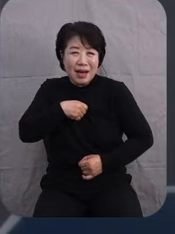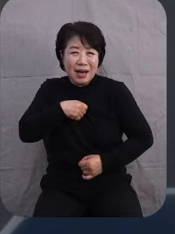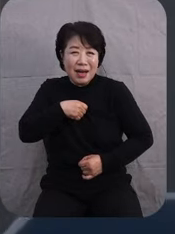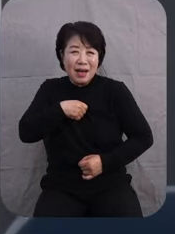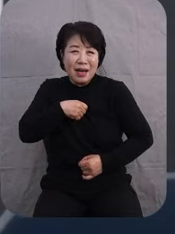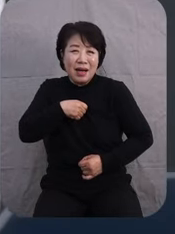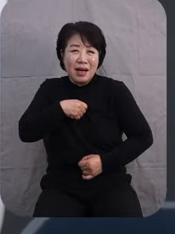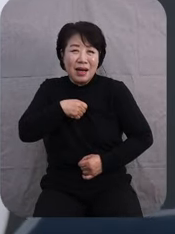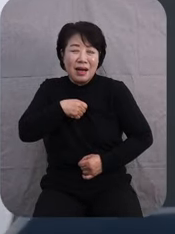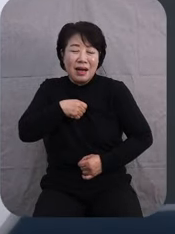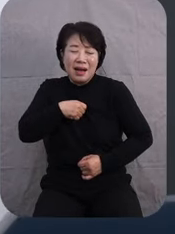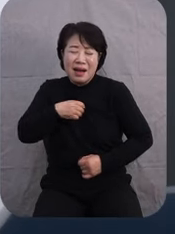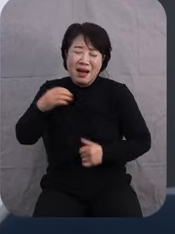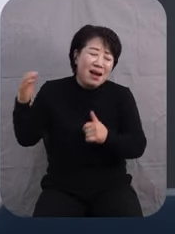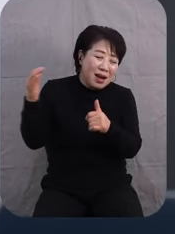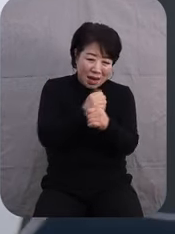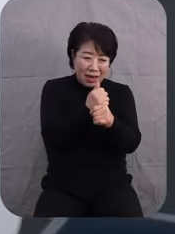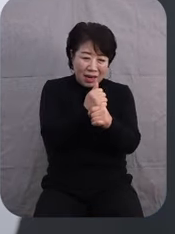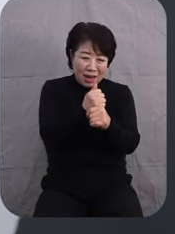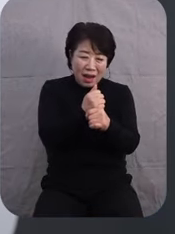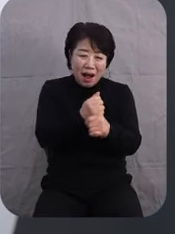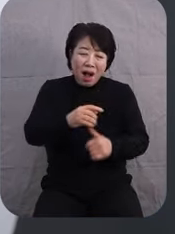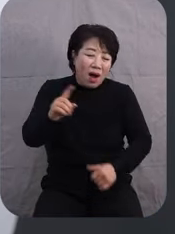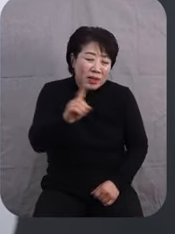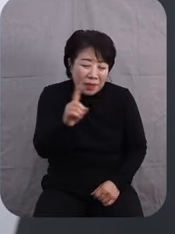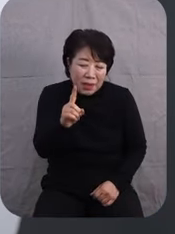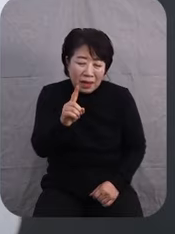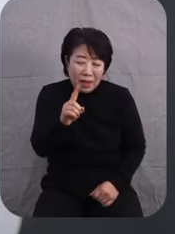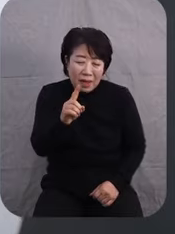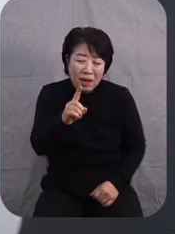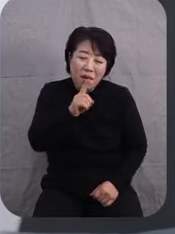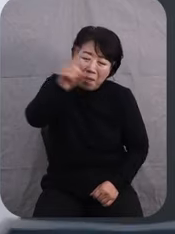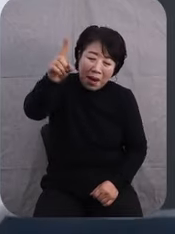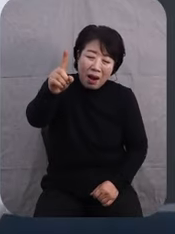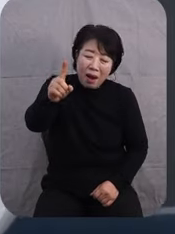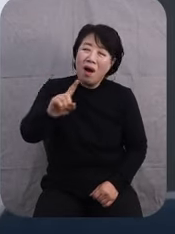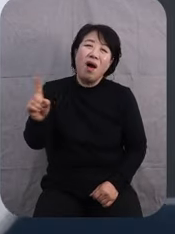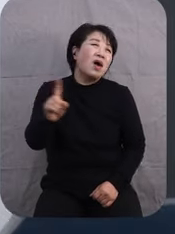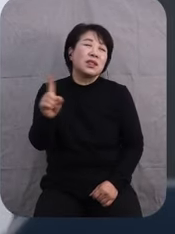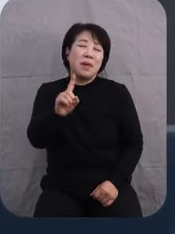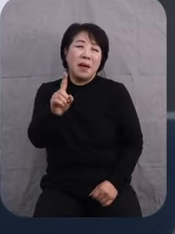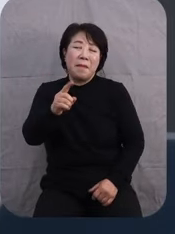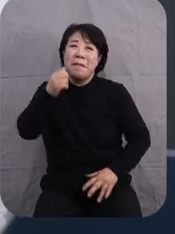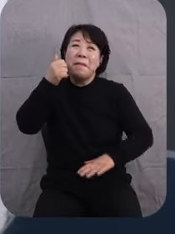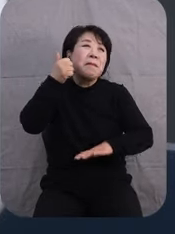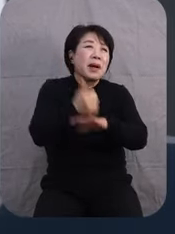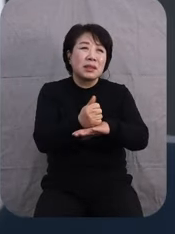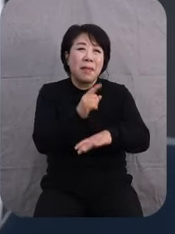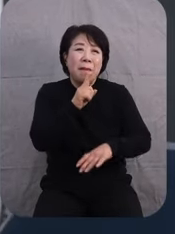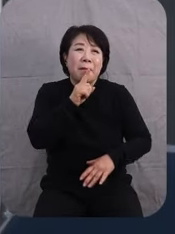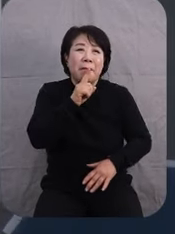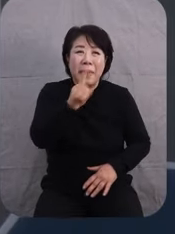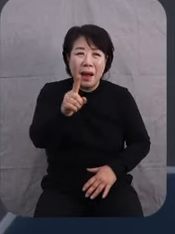어쩌면 고발이었을, 어쩌면 절규였을 그의 마지막 말 외면한